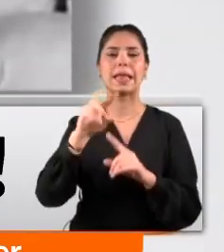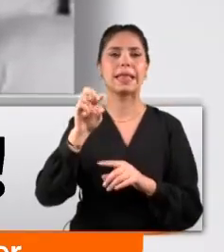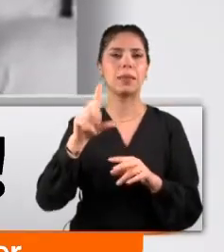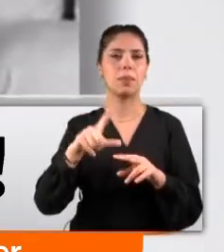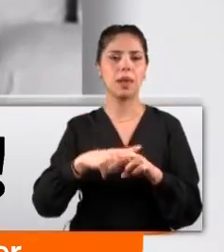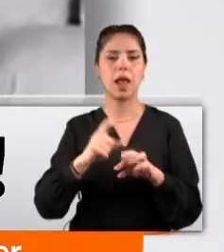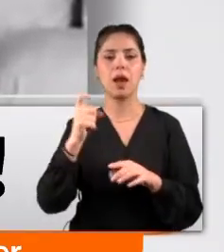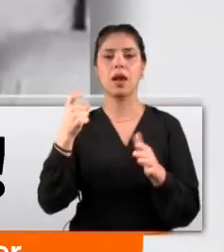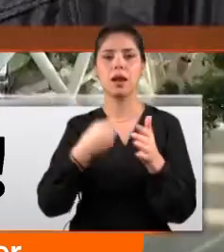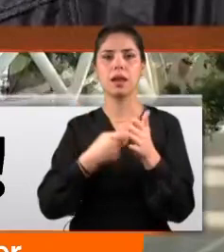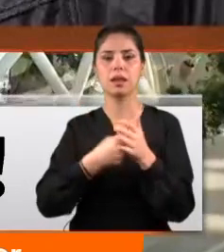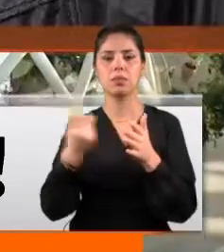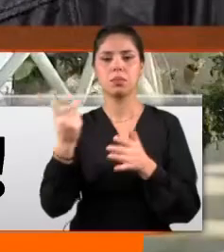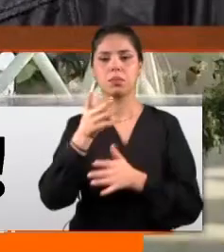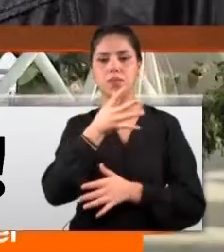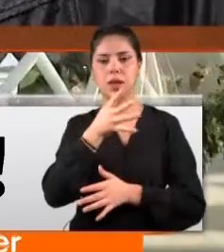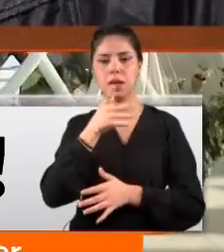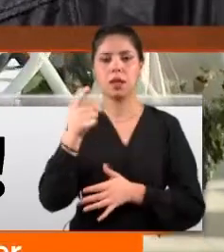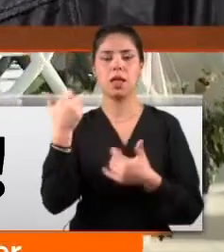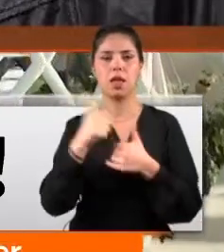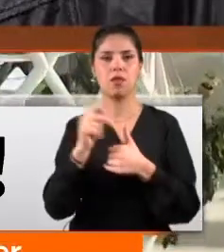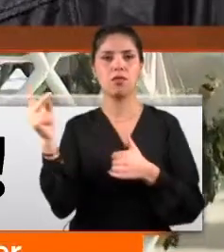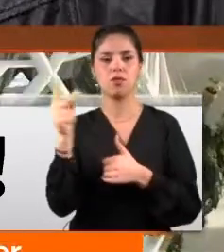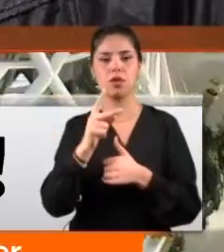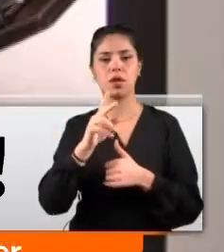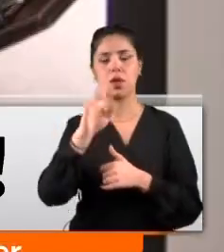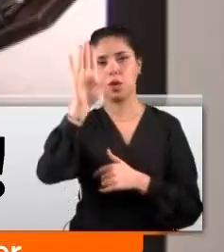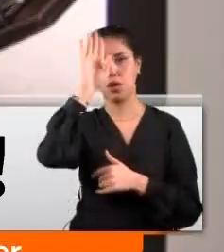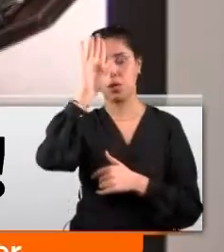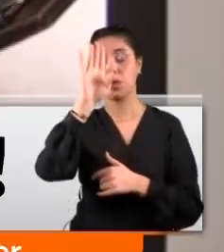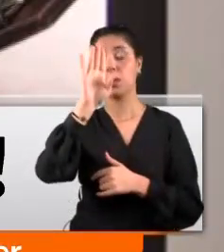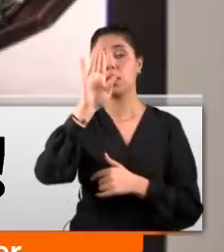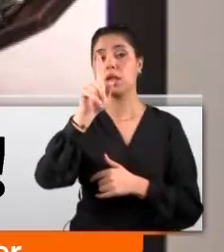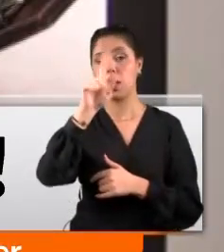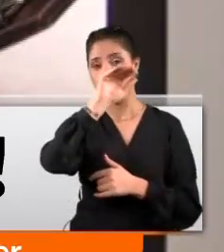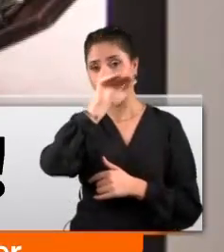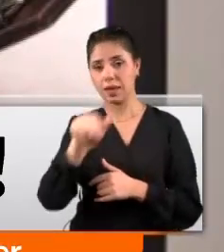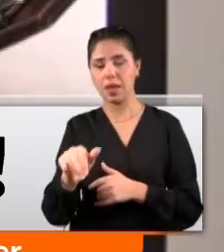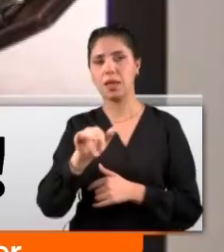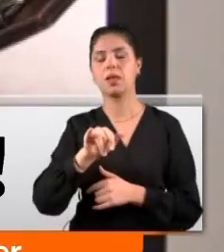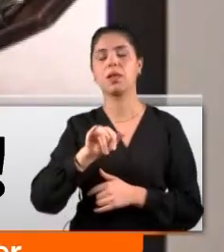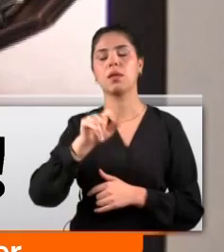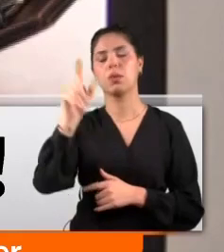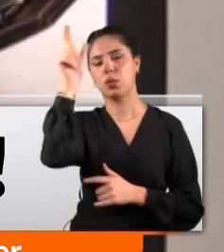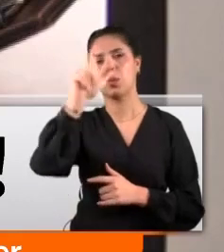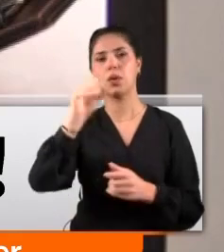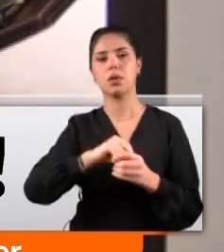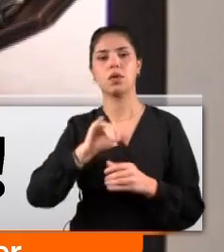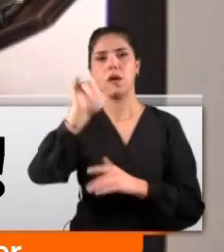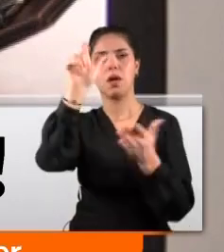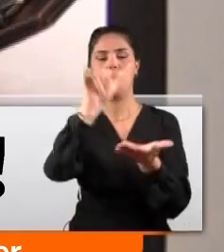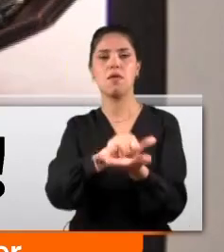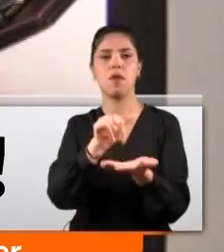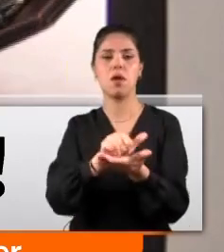Kıvanç Talu ve eşi sabaha karşı havalimanında kıskıvrak yakalandı. Turan Bey, bilin bakalım ben ne yapıyorum.